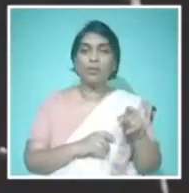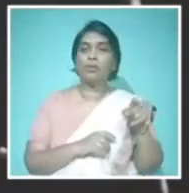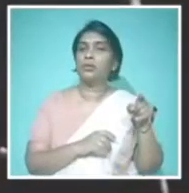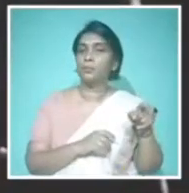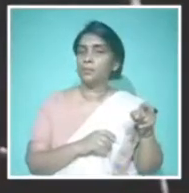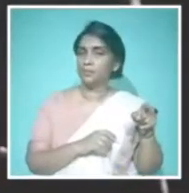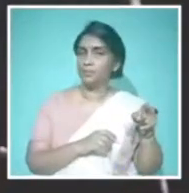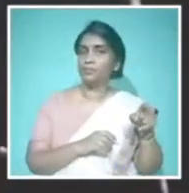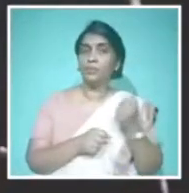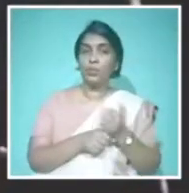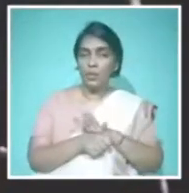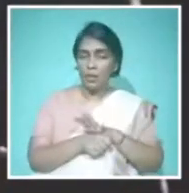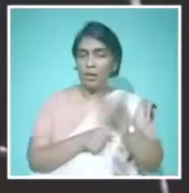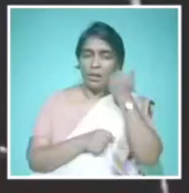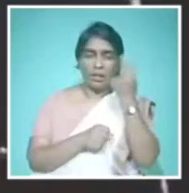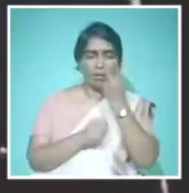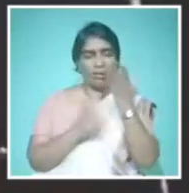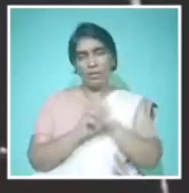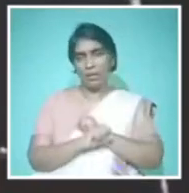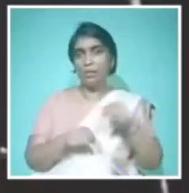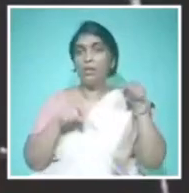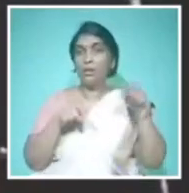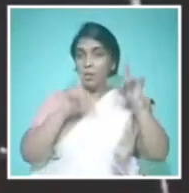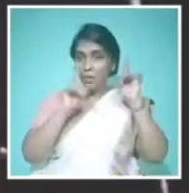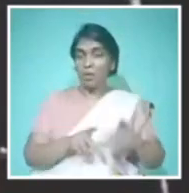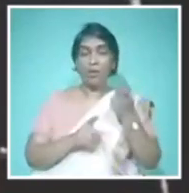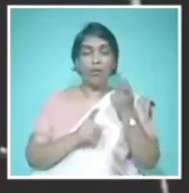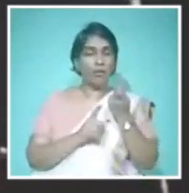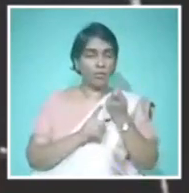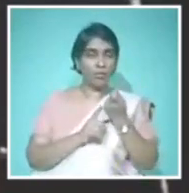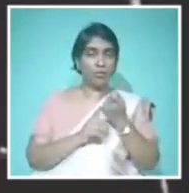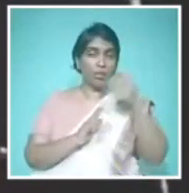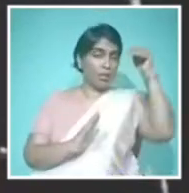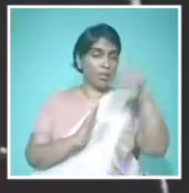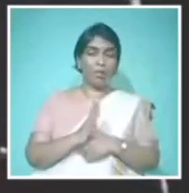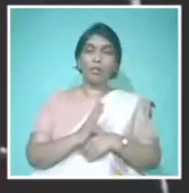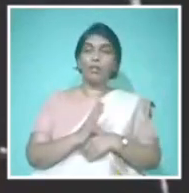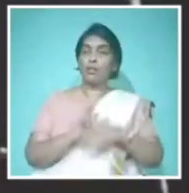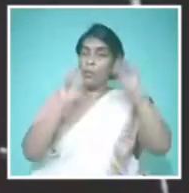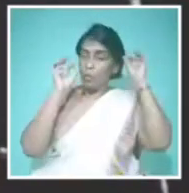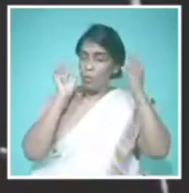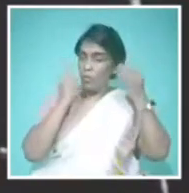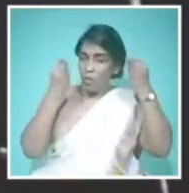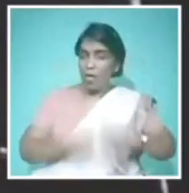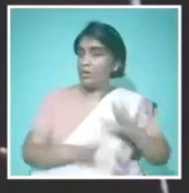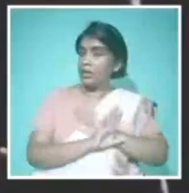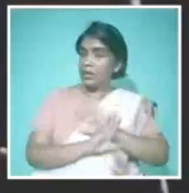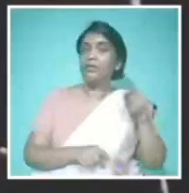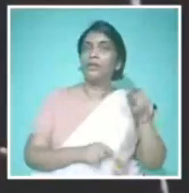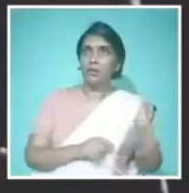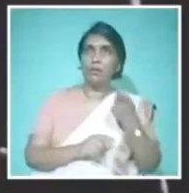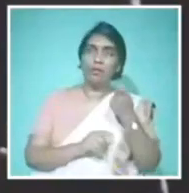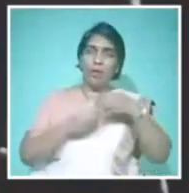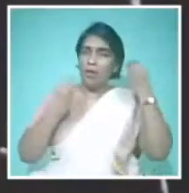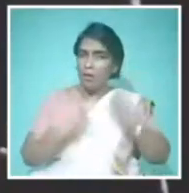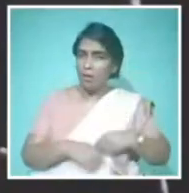මේ කොවිඩ් වසංගතේ නොවුනා නම් සහ මේ වගේ ආර්ථිකය පතුලටම කඩන් වැටුනේ නැත්තම් මොකද මේ ආර්ථික